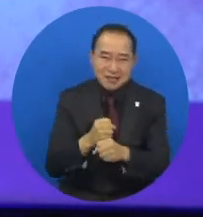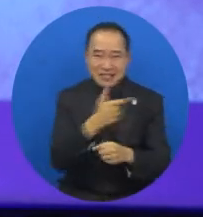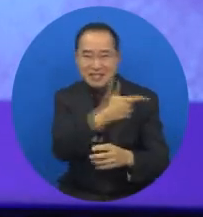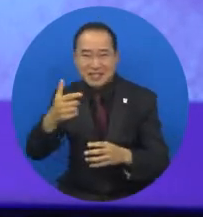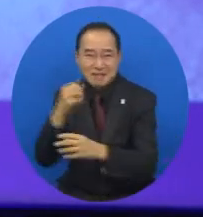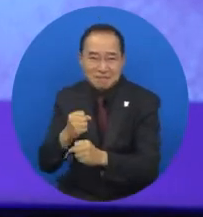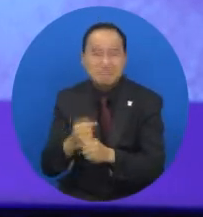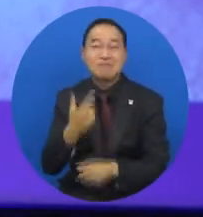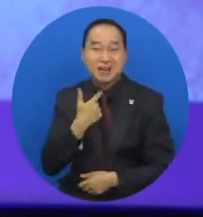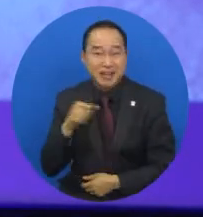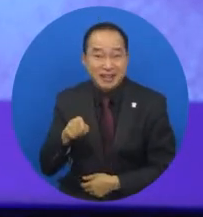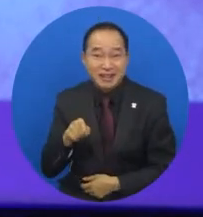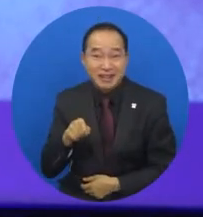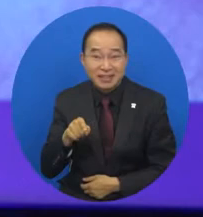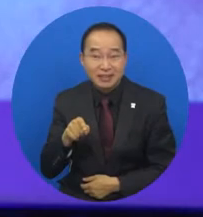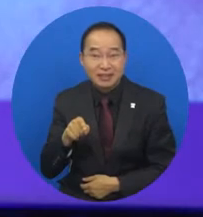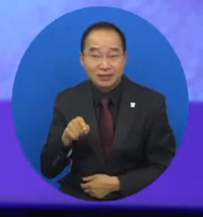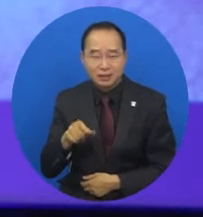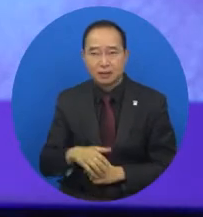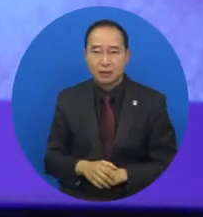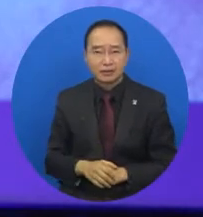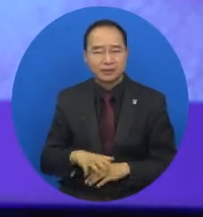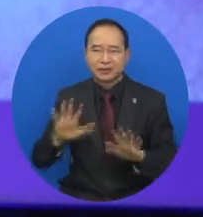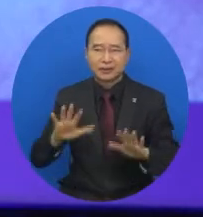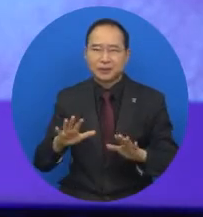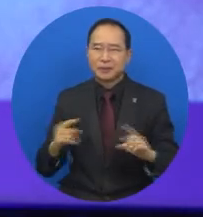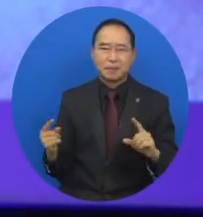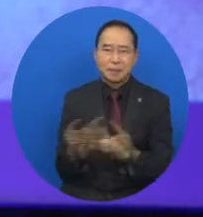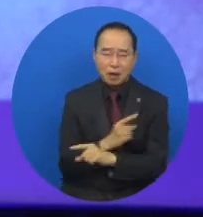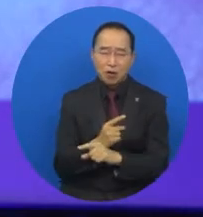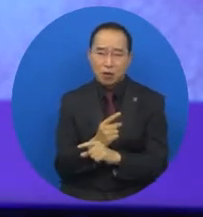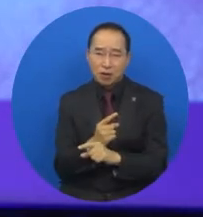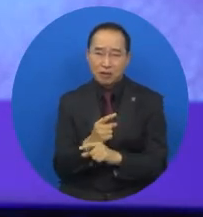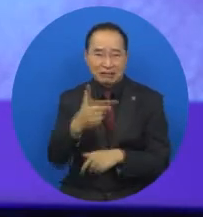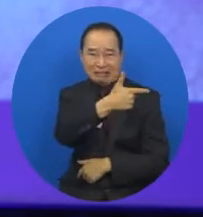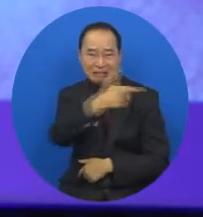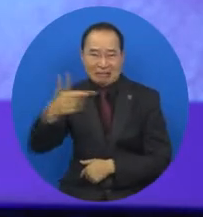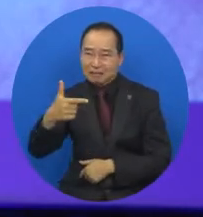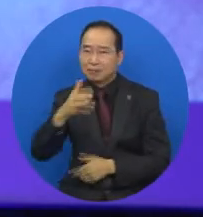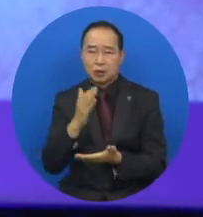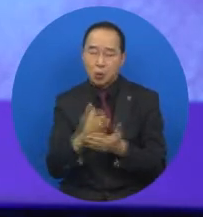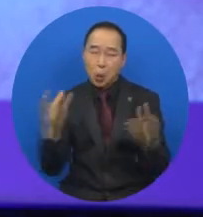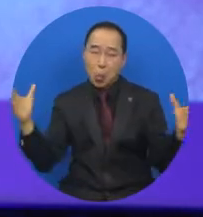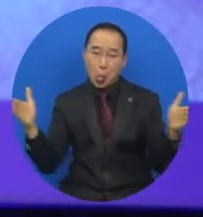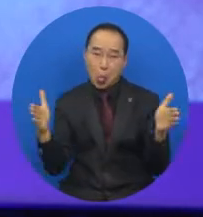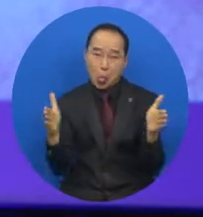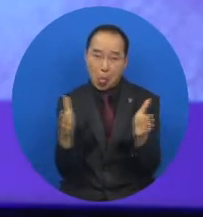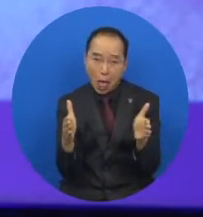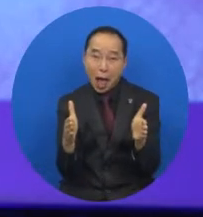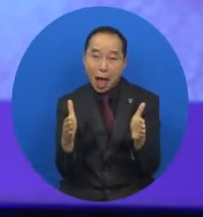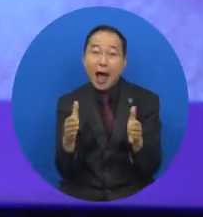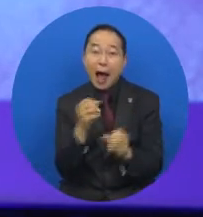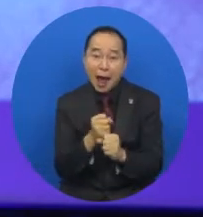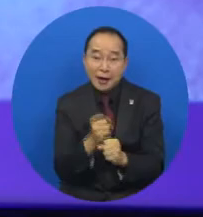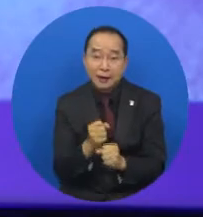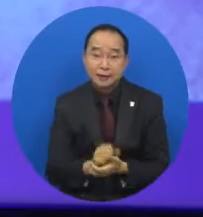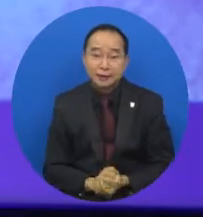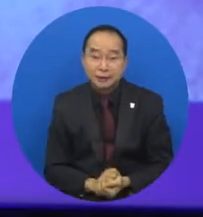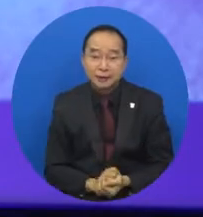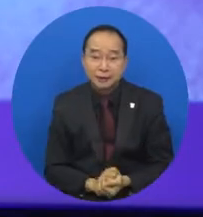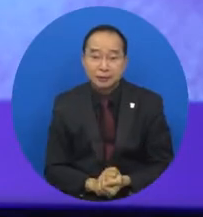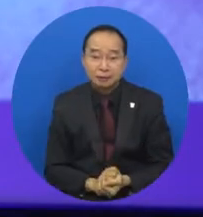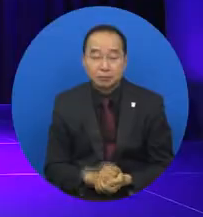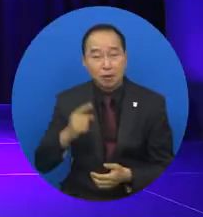세트와 제작 과정, 그리고 인원들을 동원해서 한 작업들을 아주 축소하고